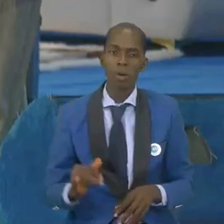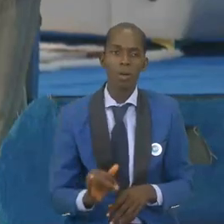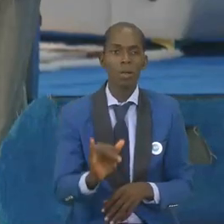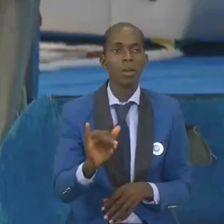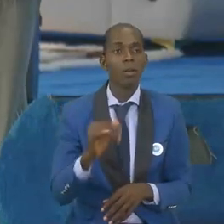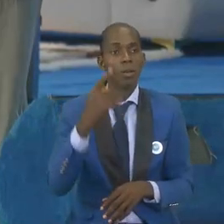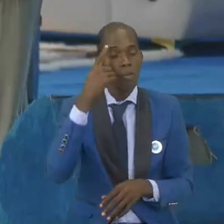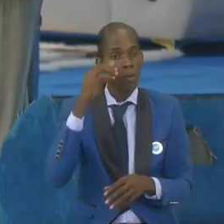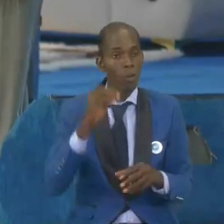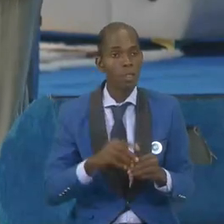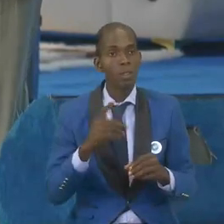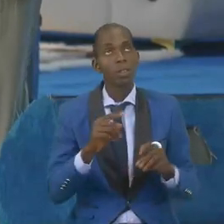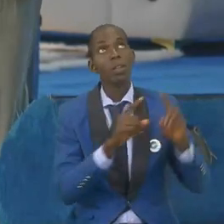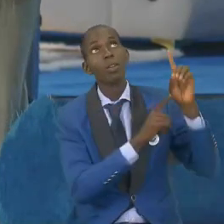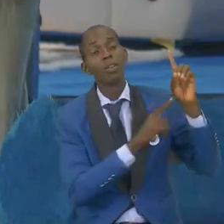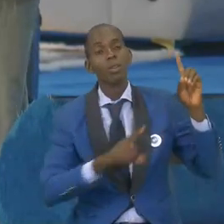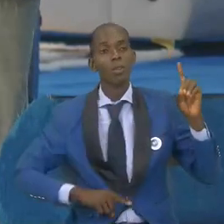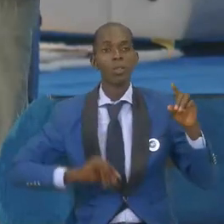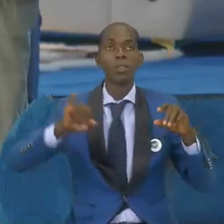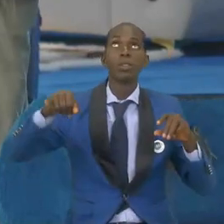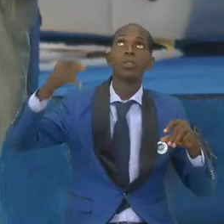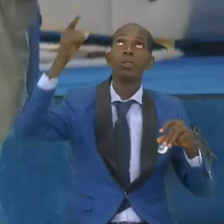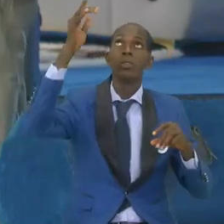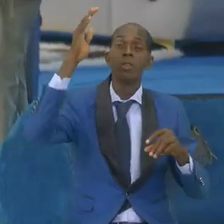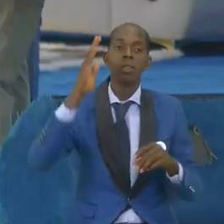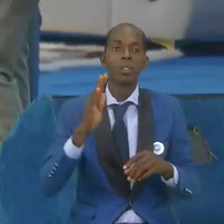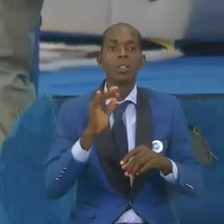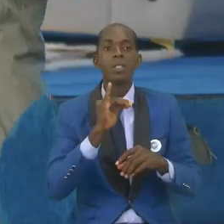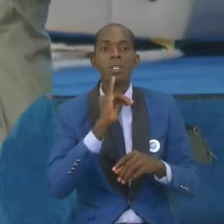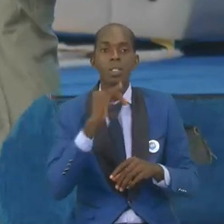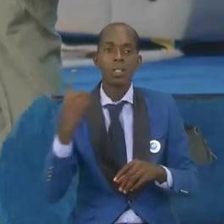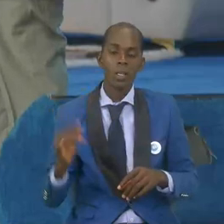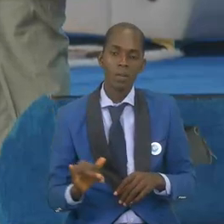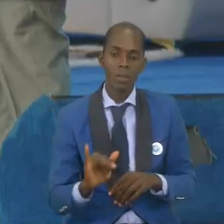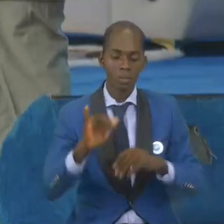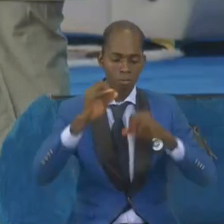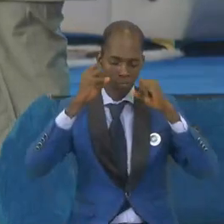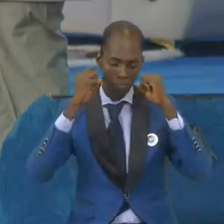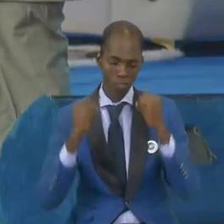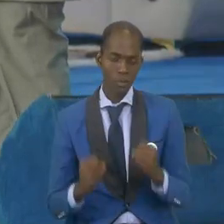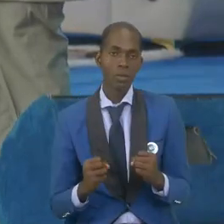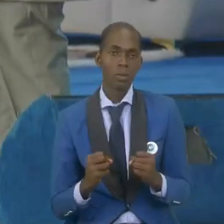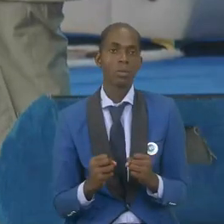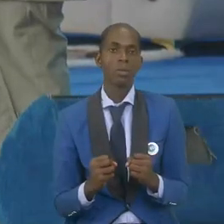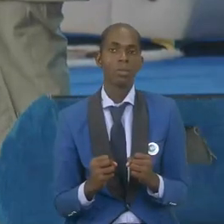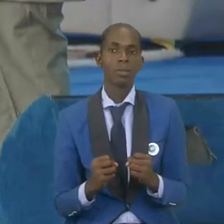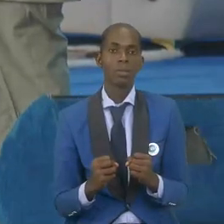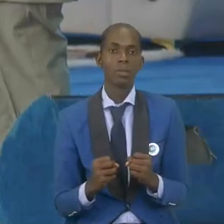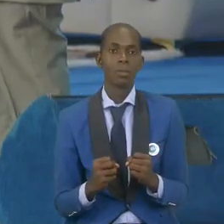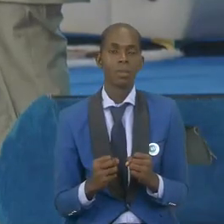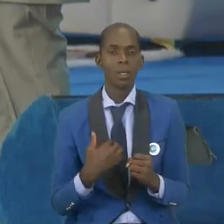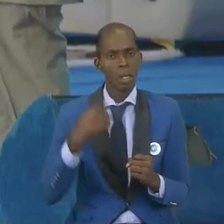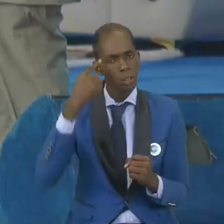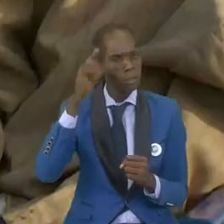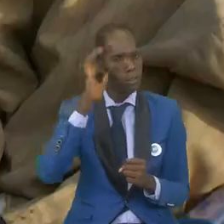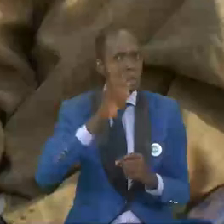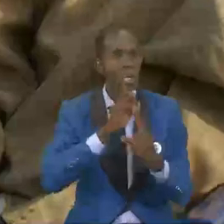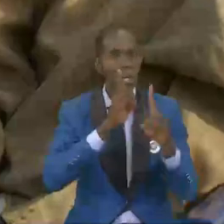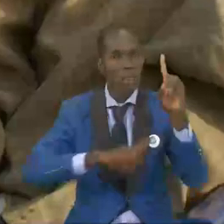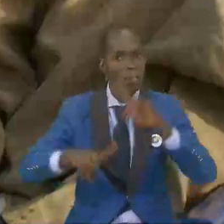rue, confiez-vous en l'Éternel, à perpétuité, car l'Éternel est le rocher